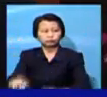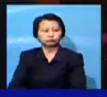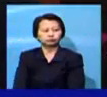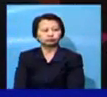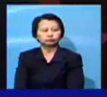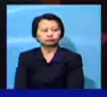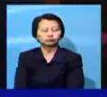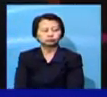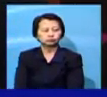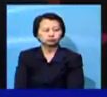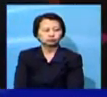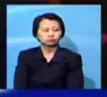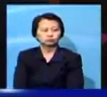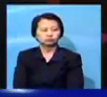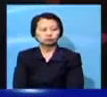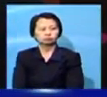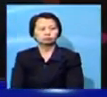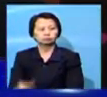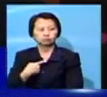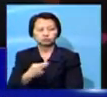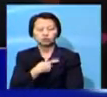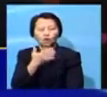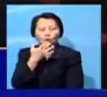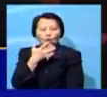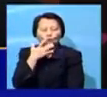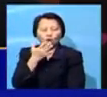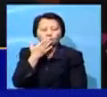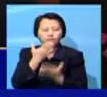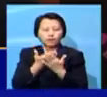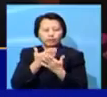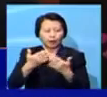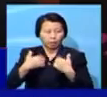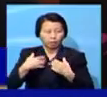ini we very Fortunate to